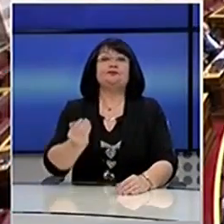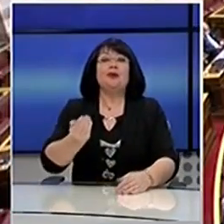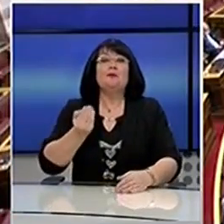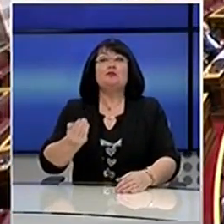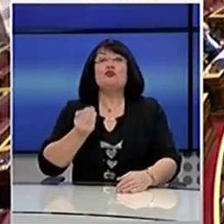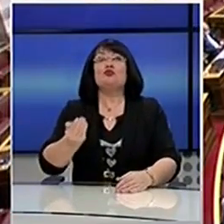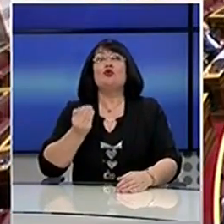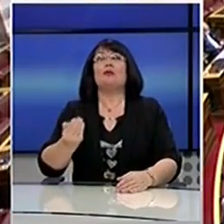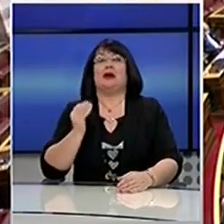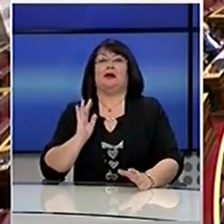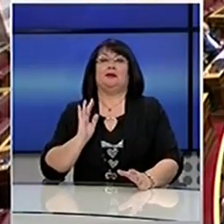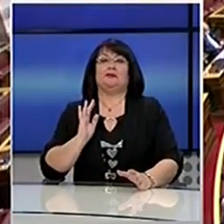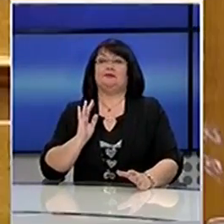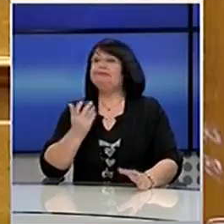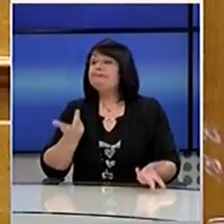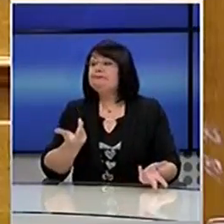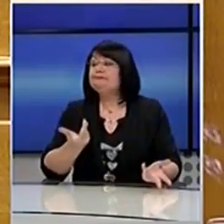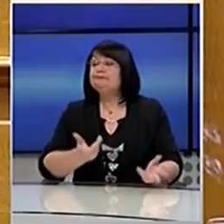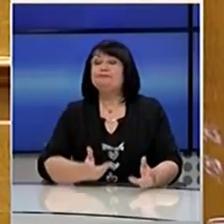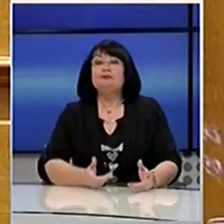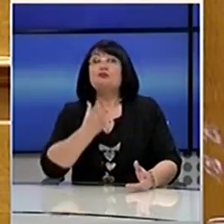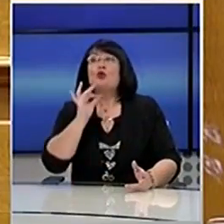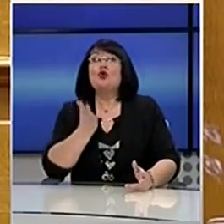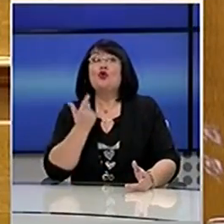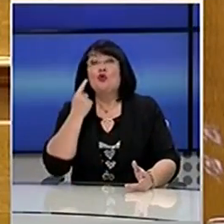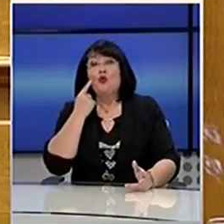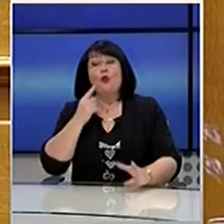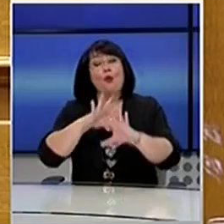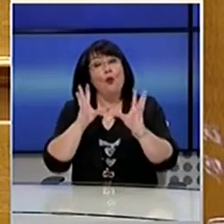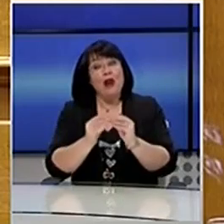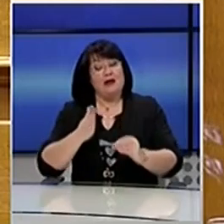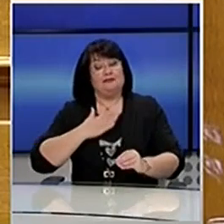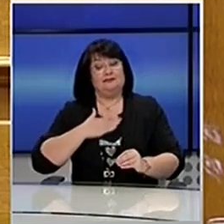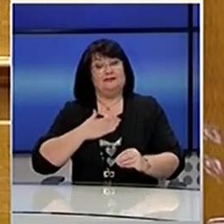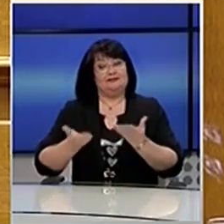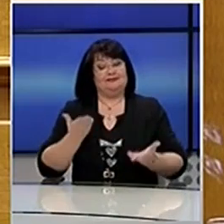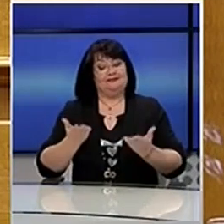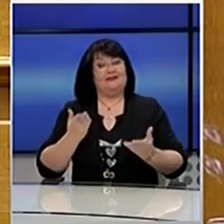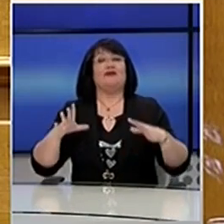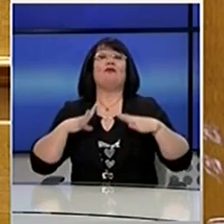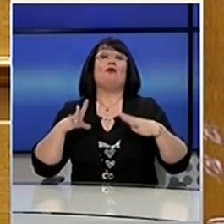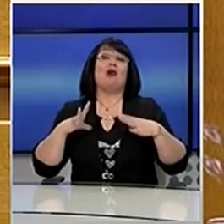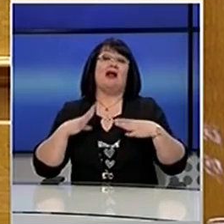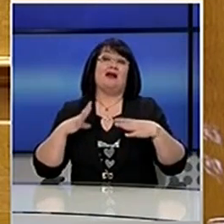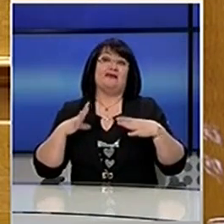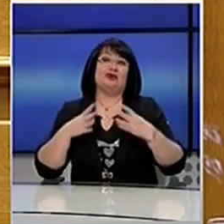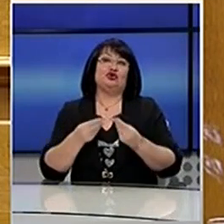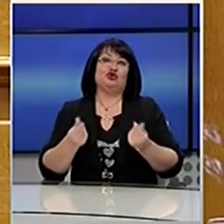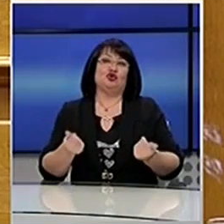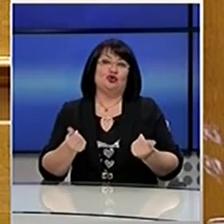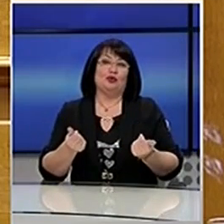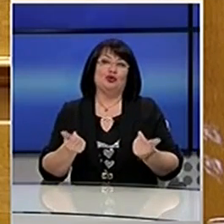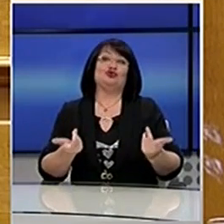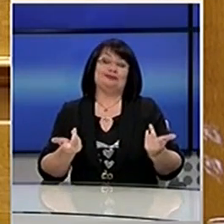νωρίτερα από ό,τι το είχαμε κάνει. Γιατί το μονάζιγα δικά μας είναι πολύ βολική τακτική όταν